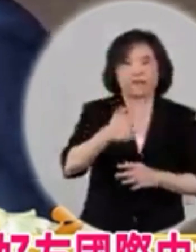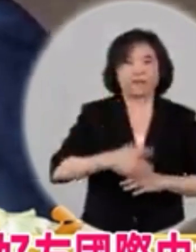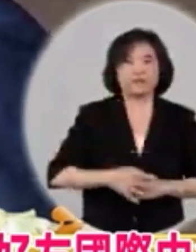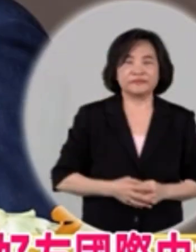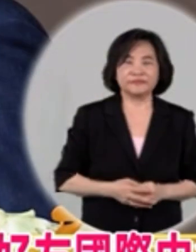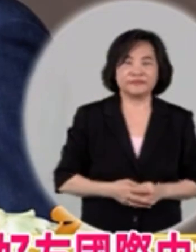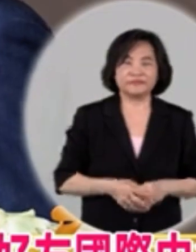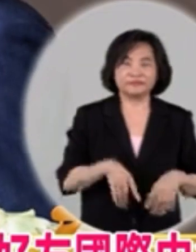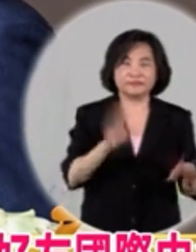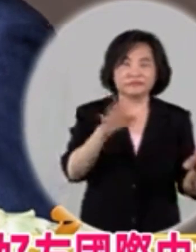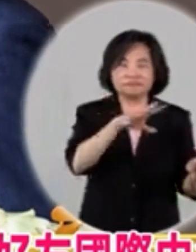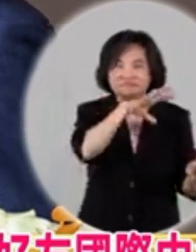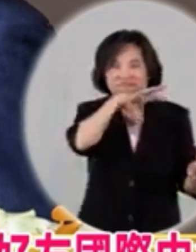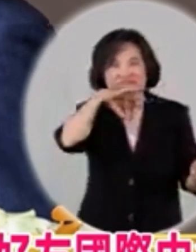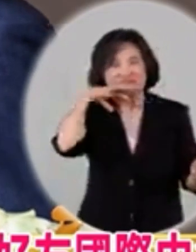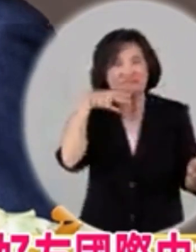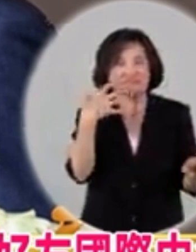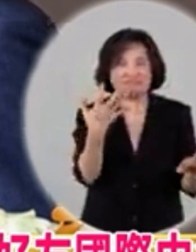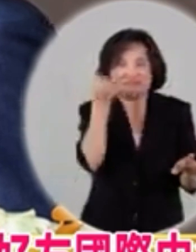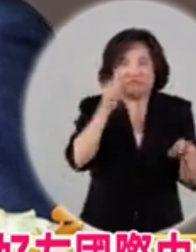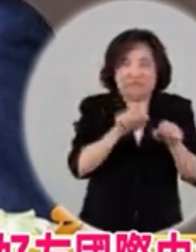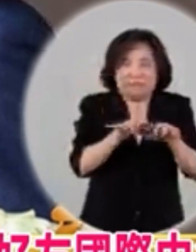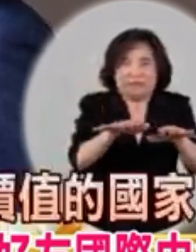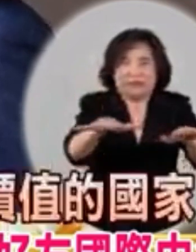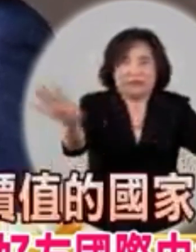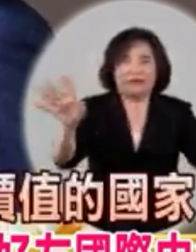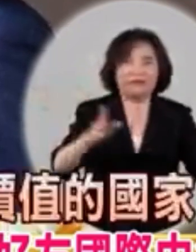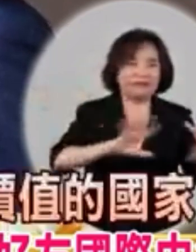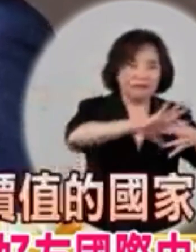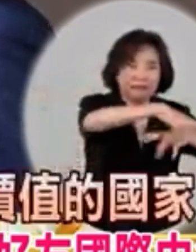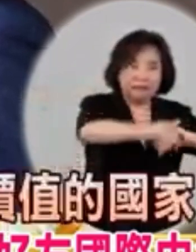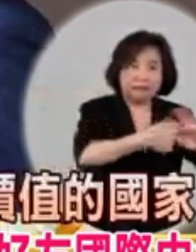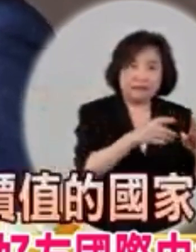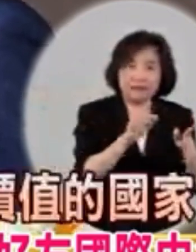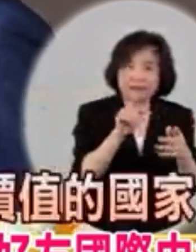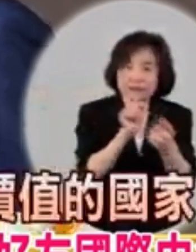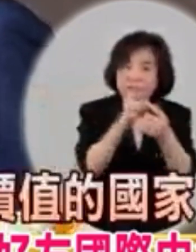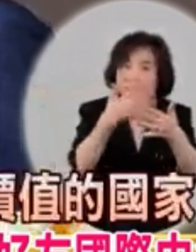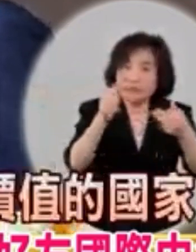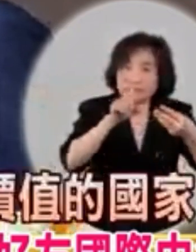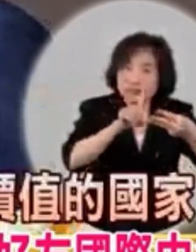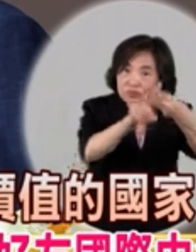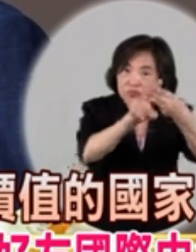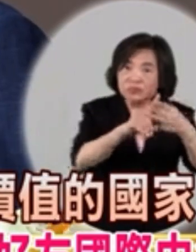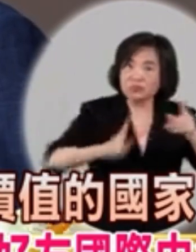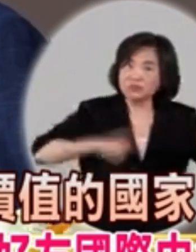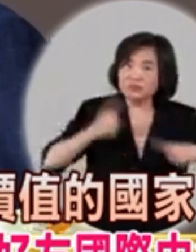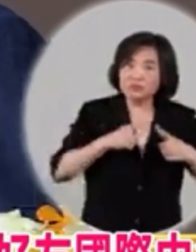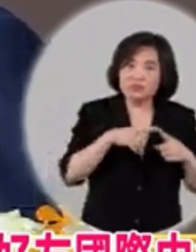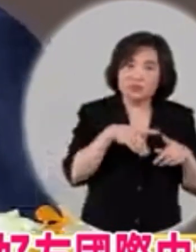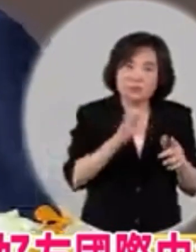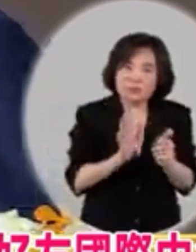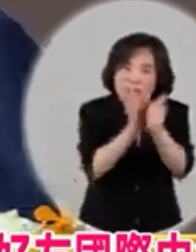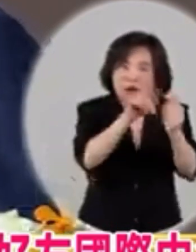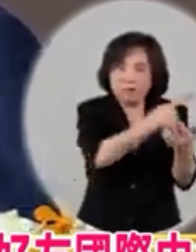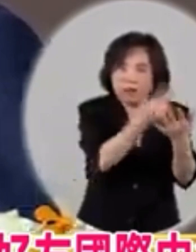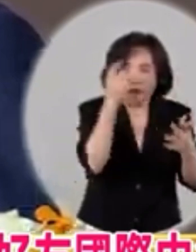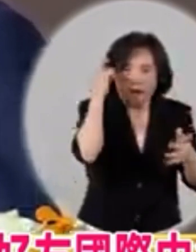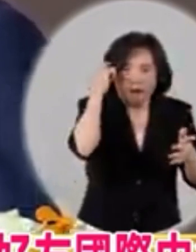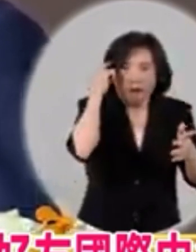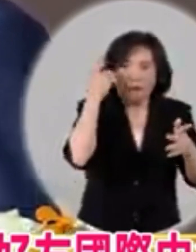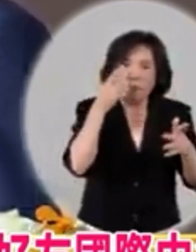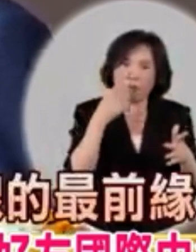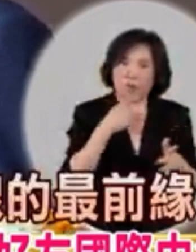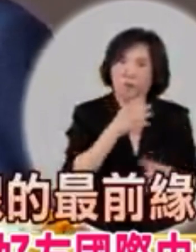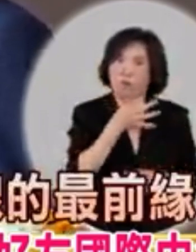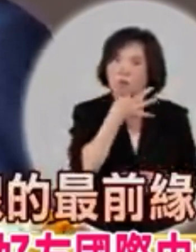权主义的扩张让全世界支持自由民主价值的国家都有警觉，而台